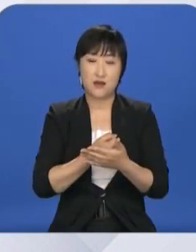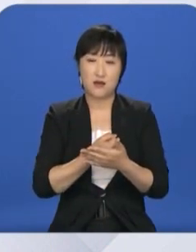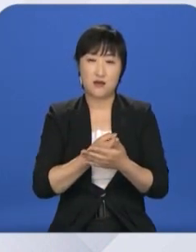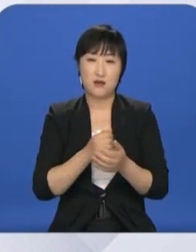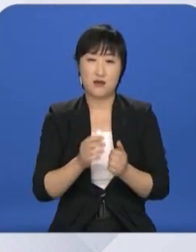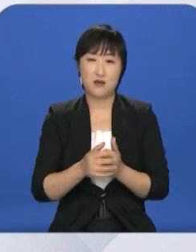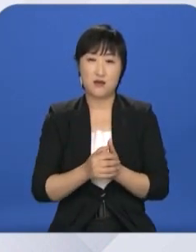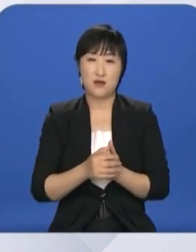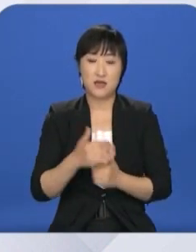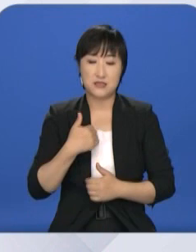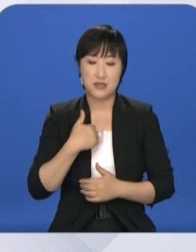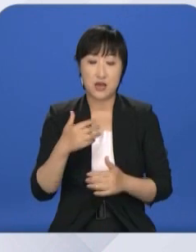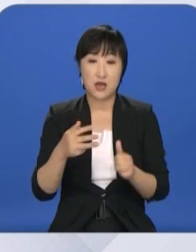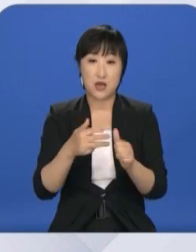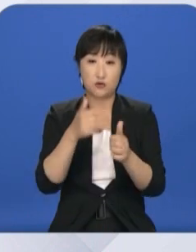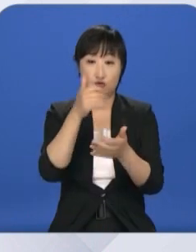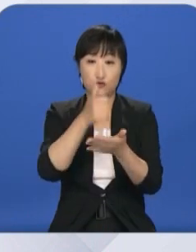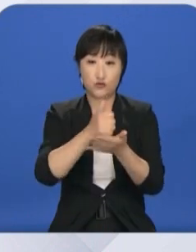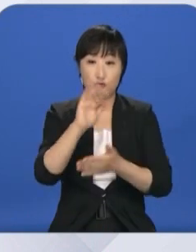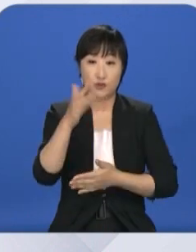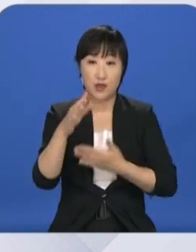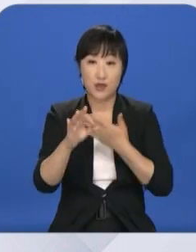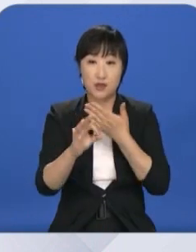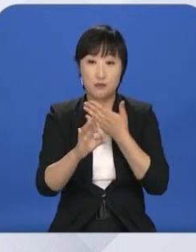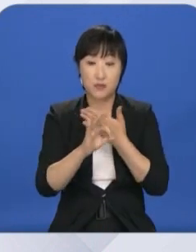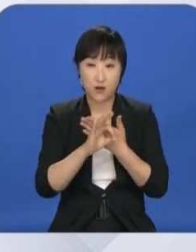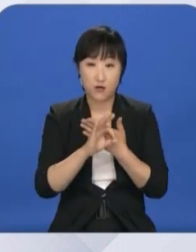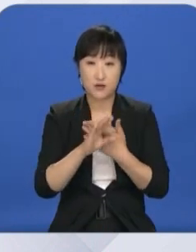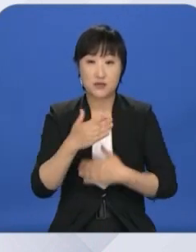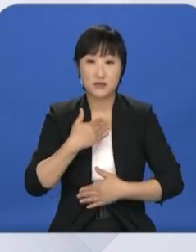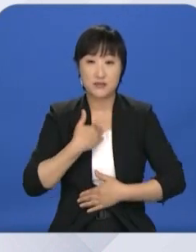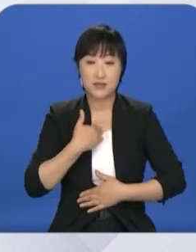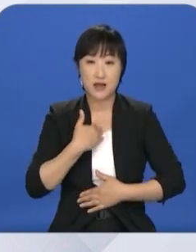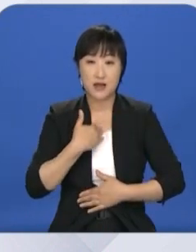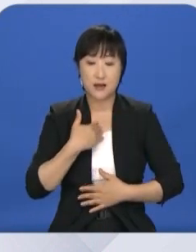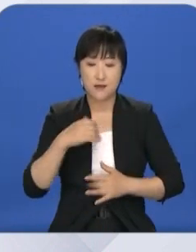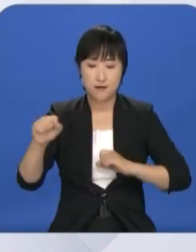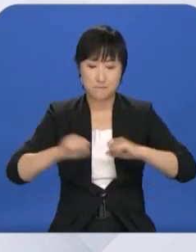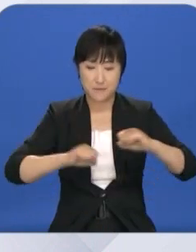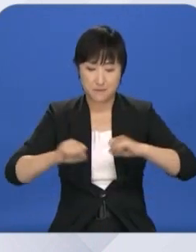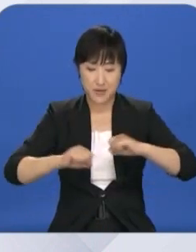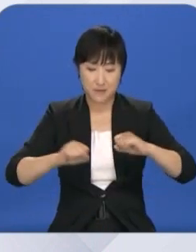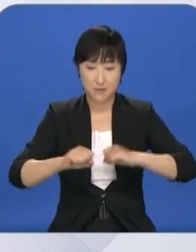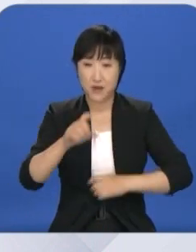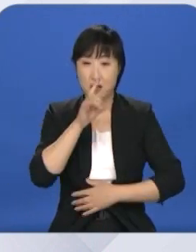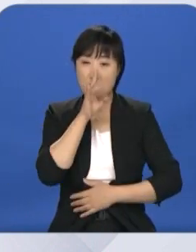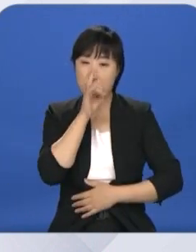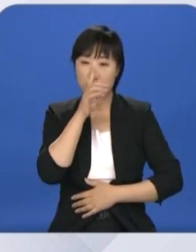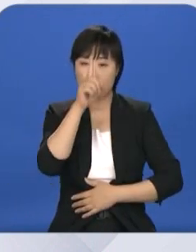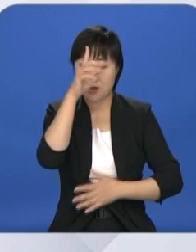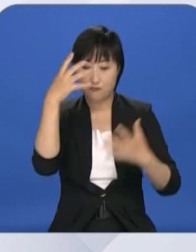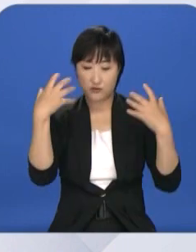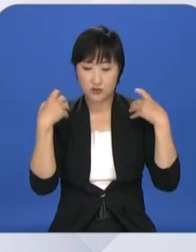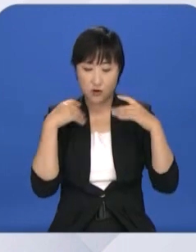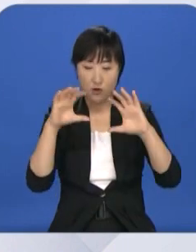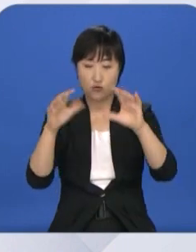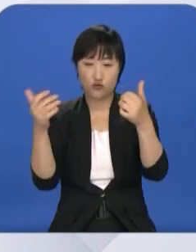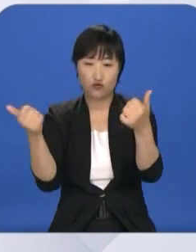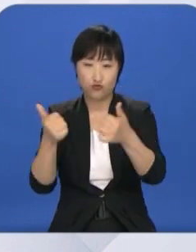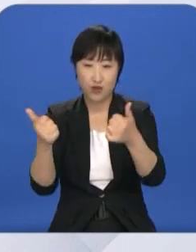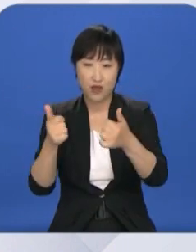대해서는 제가 군수가 된다면 정말 저는 몸을 사리지 않고 중앙부처 또